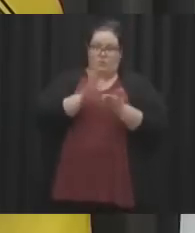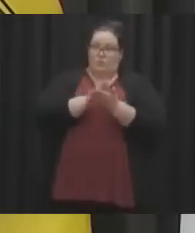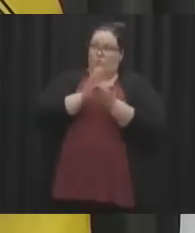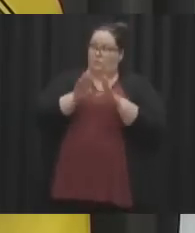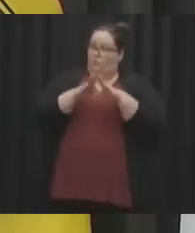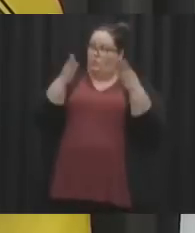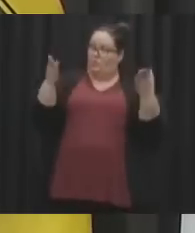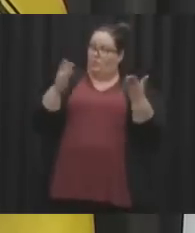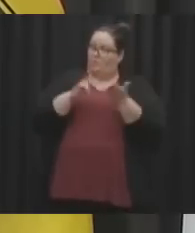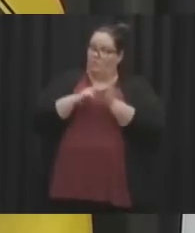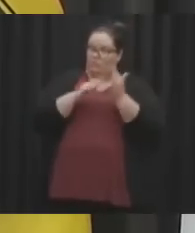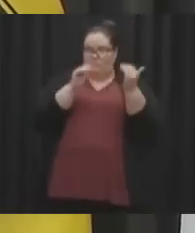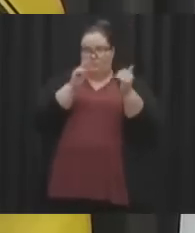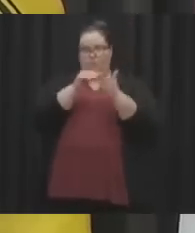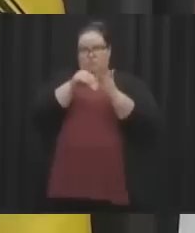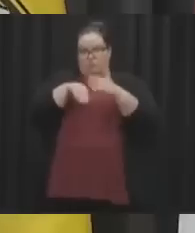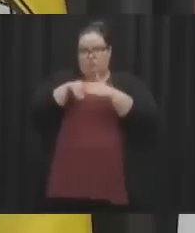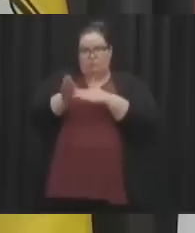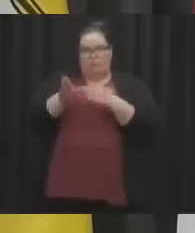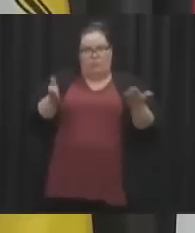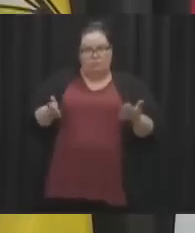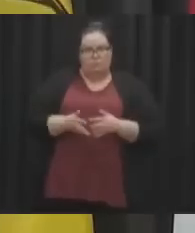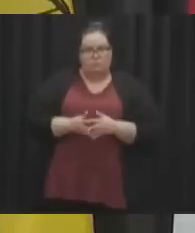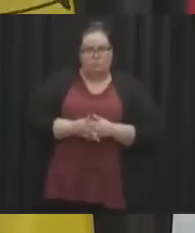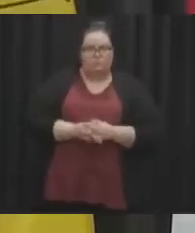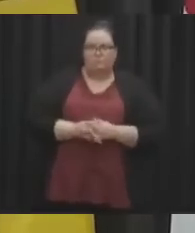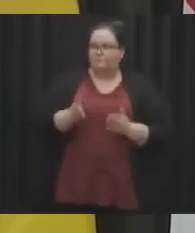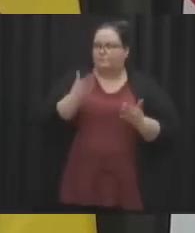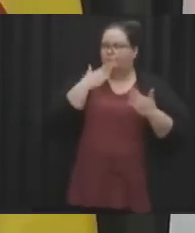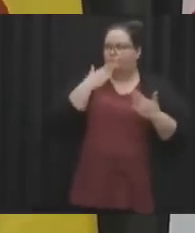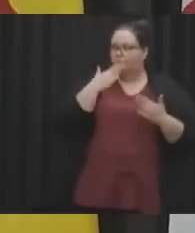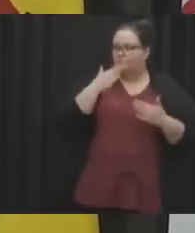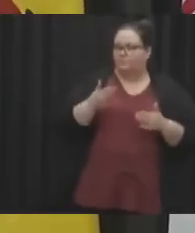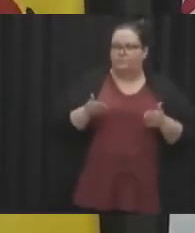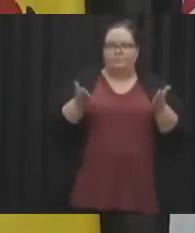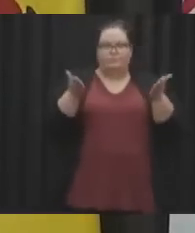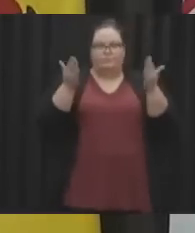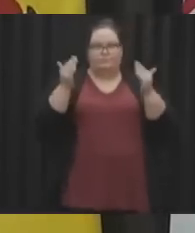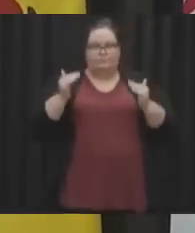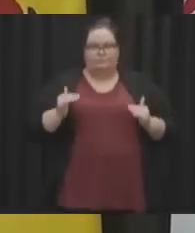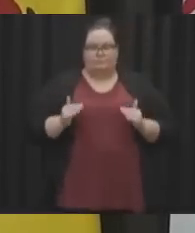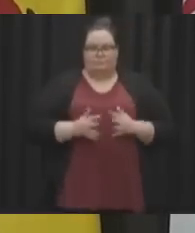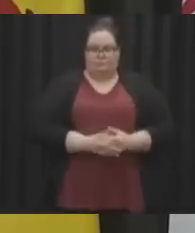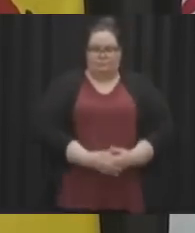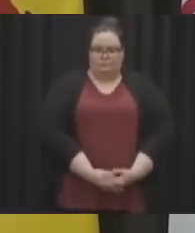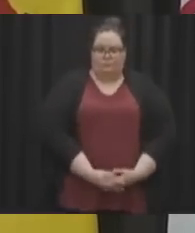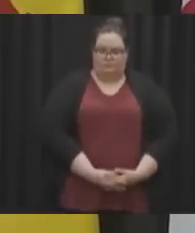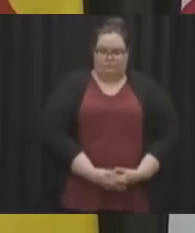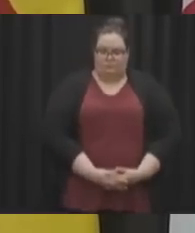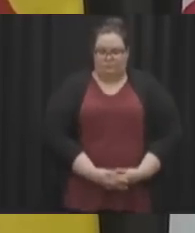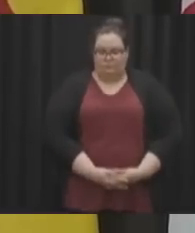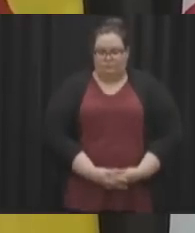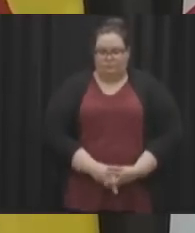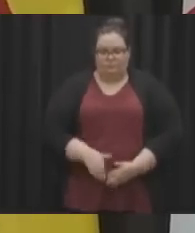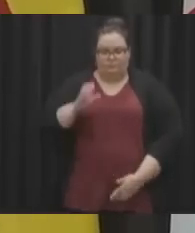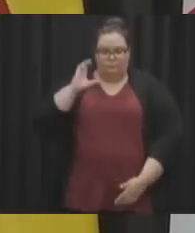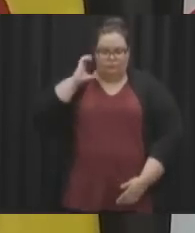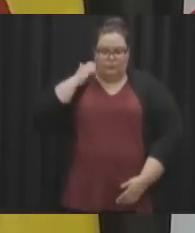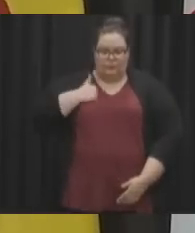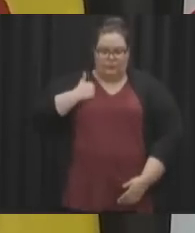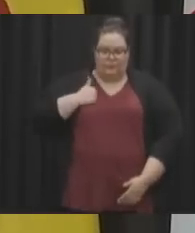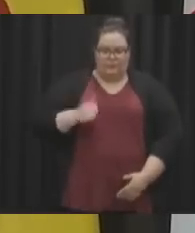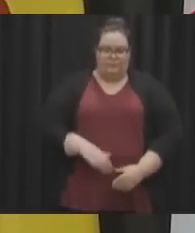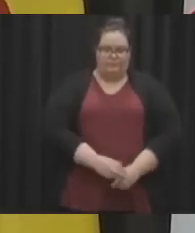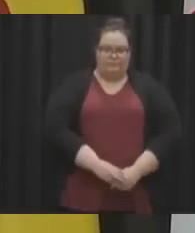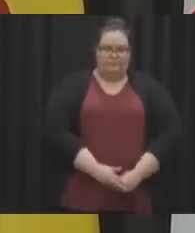les zones en phase orange. Est-ce bien le cas? Et si oui, qu'est-ce que ça veut dire concrètement? Oui,